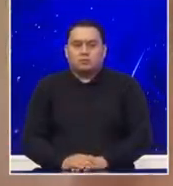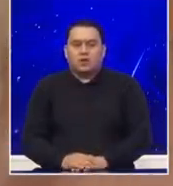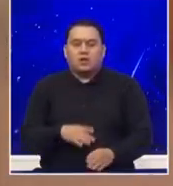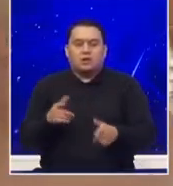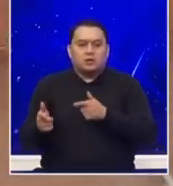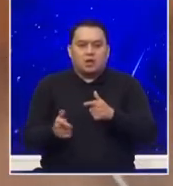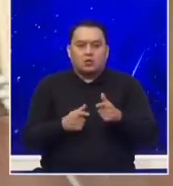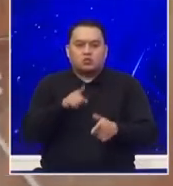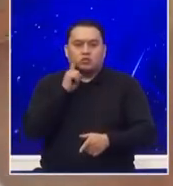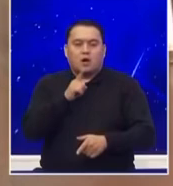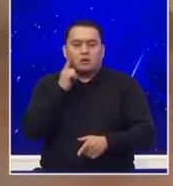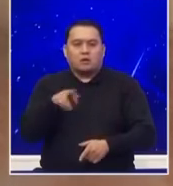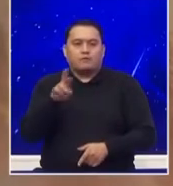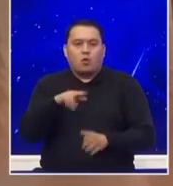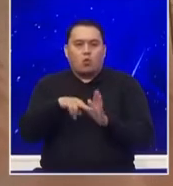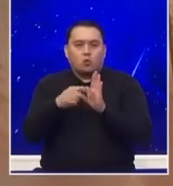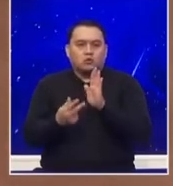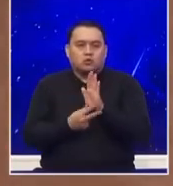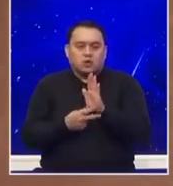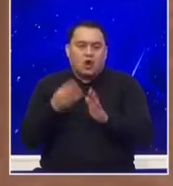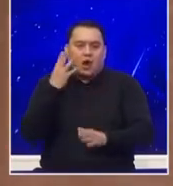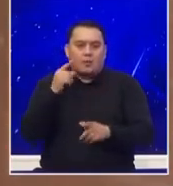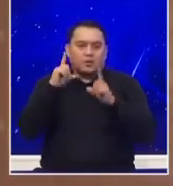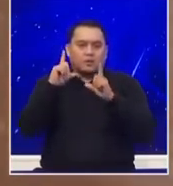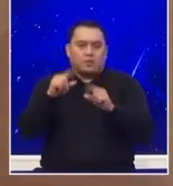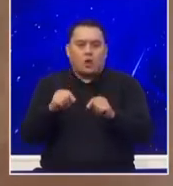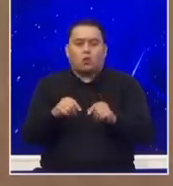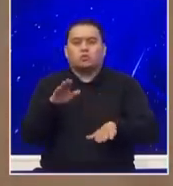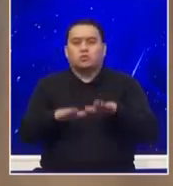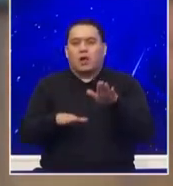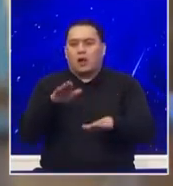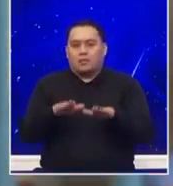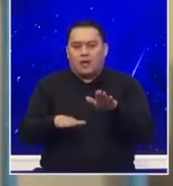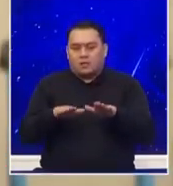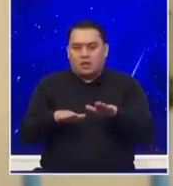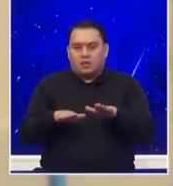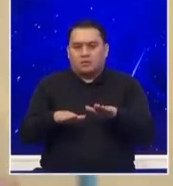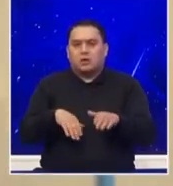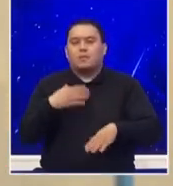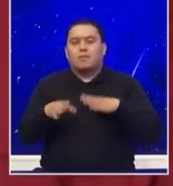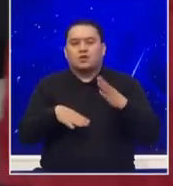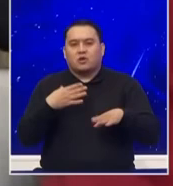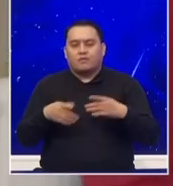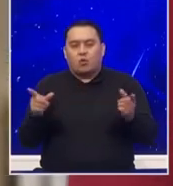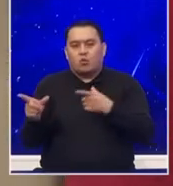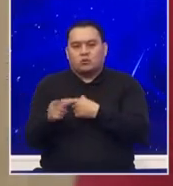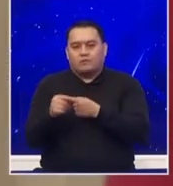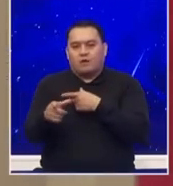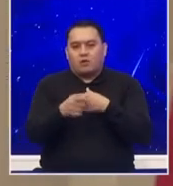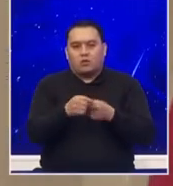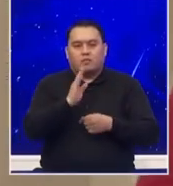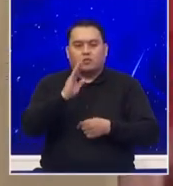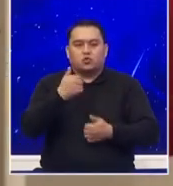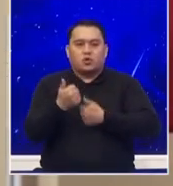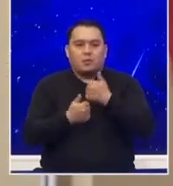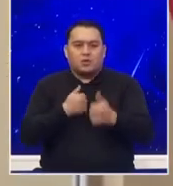дайындық жүргізіп жатыр. Қаңтардың 17-сі күні Алматыға аттанады. 12 түрлі салмақ дәрежесі бойынша шаршы алаңда күш қарымын сынайтын болады.